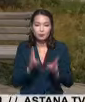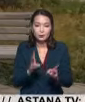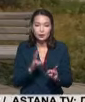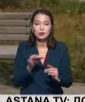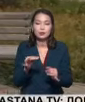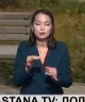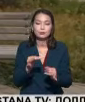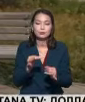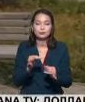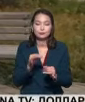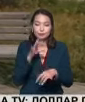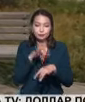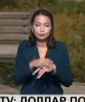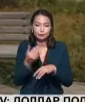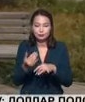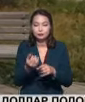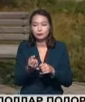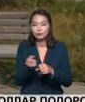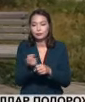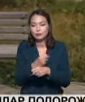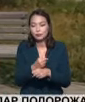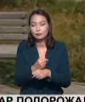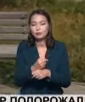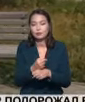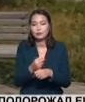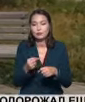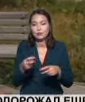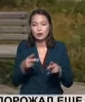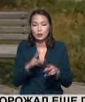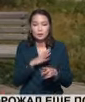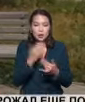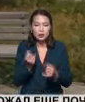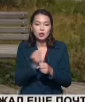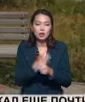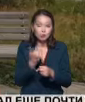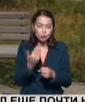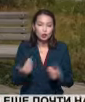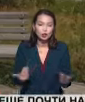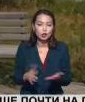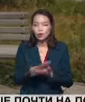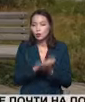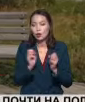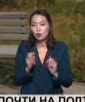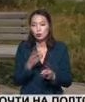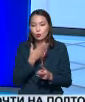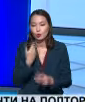внешней фиксации. То есть сейчас пациентка находится в травматологическом отделении, жизни ее ничто не угрожает.